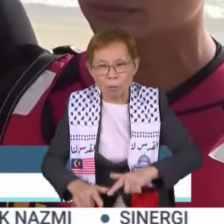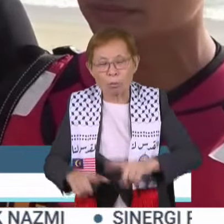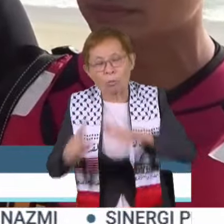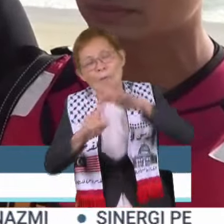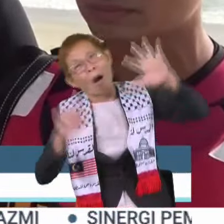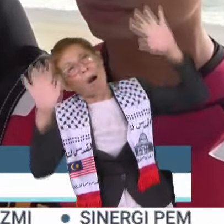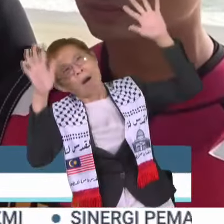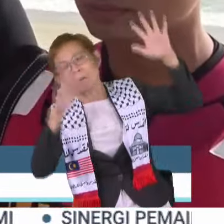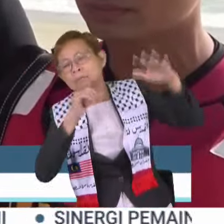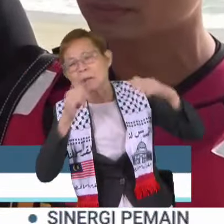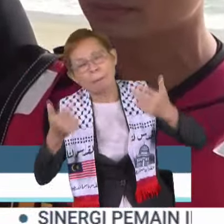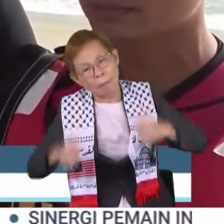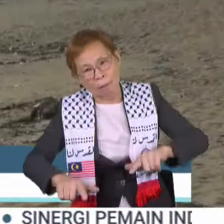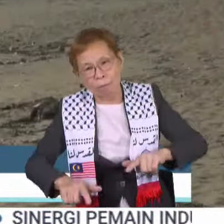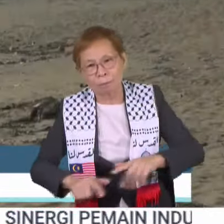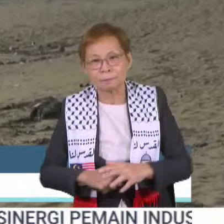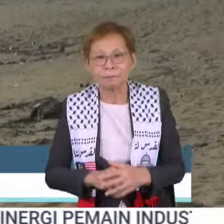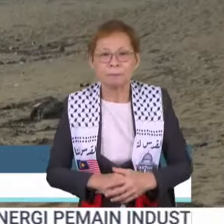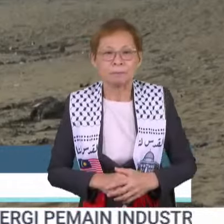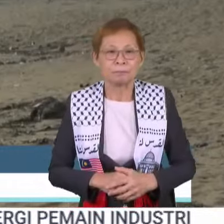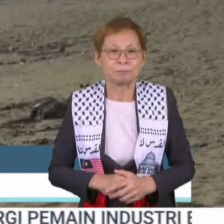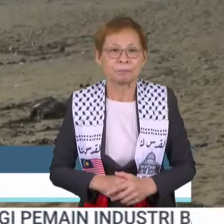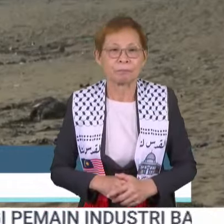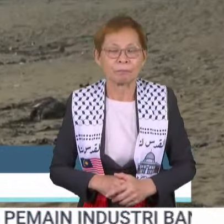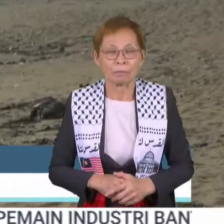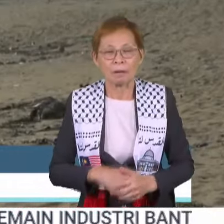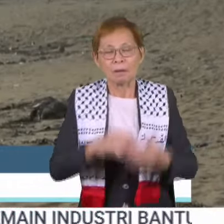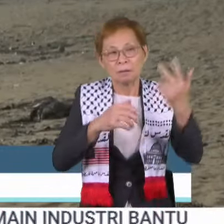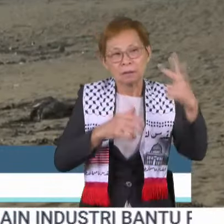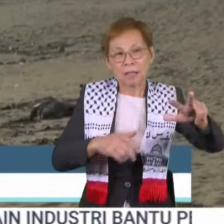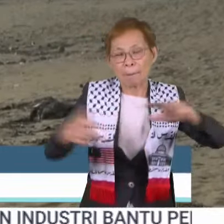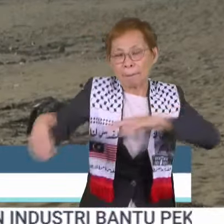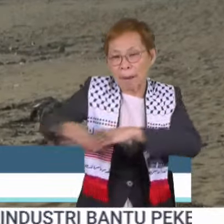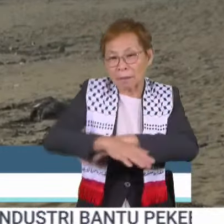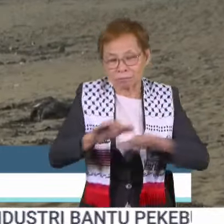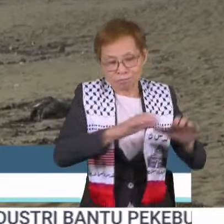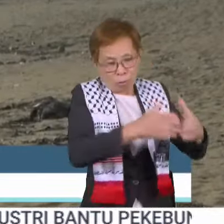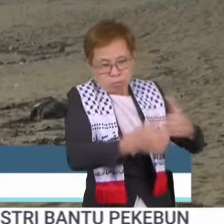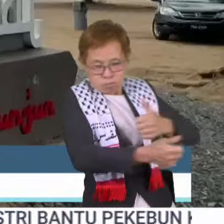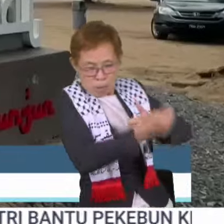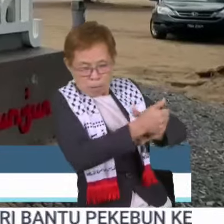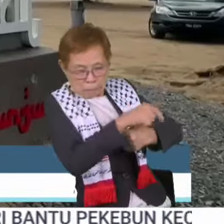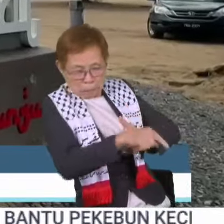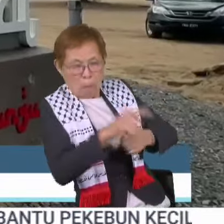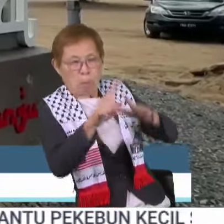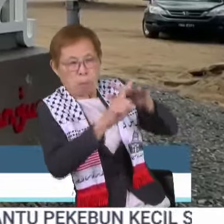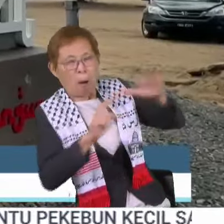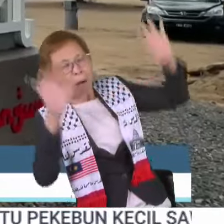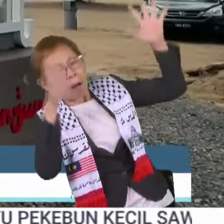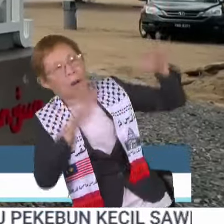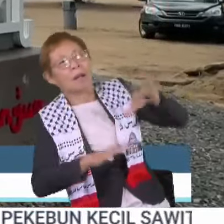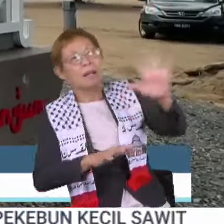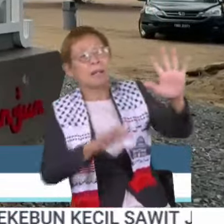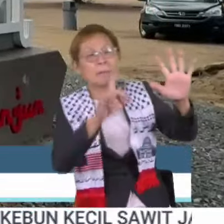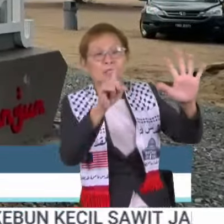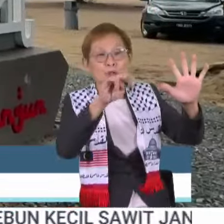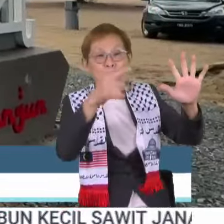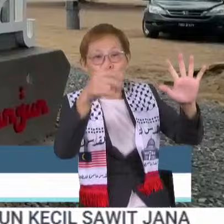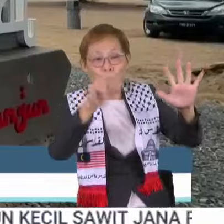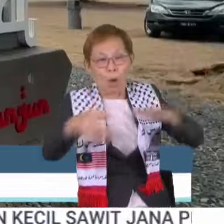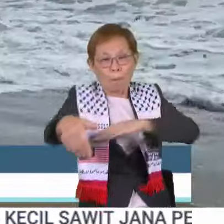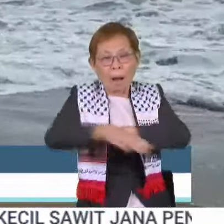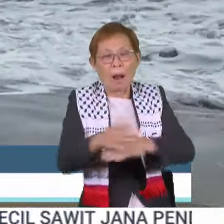kes lemas 13 pantai dikategorikan berisiko tinggi lemas iaitu Lima didungun merangkumi